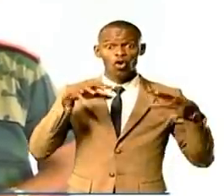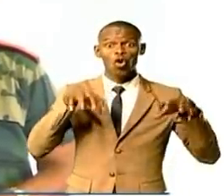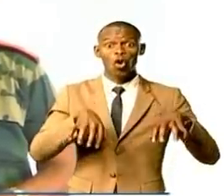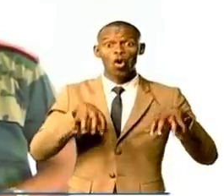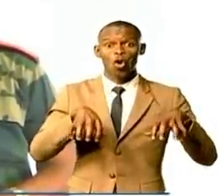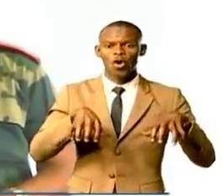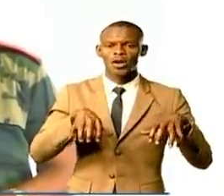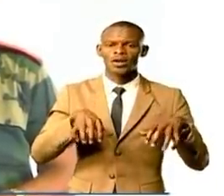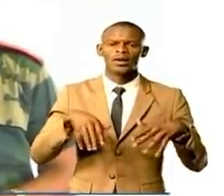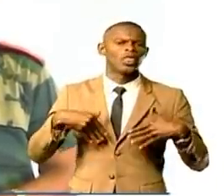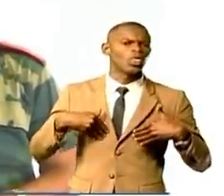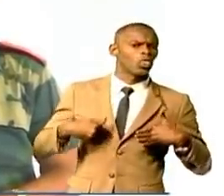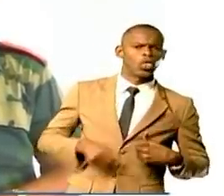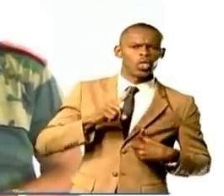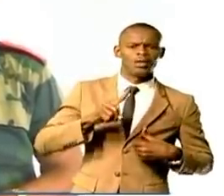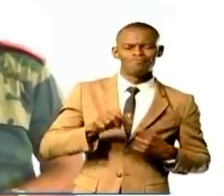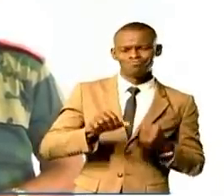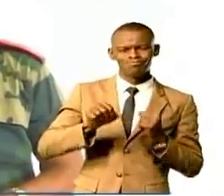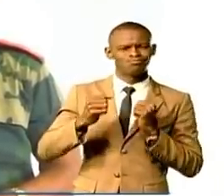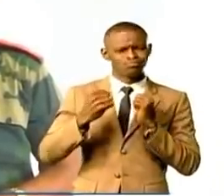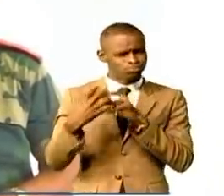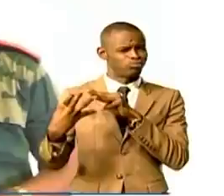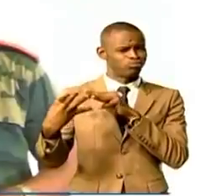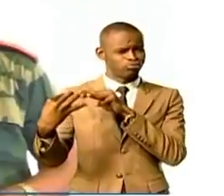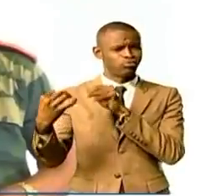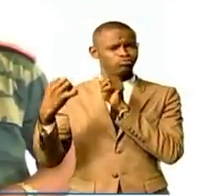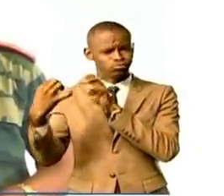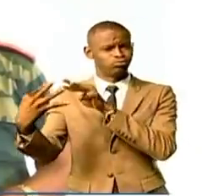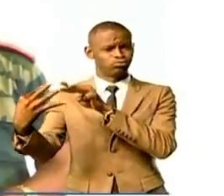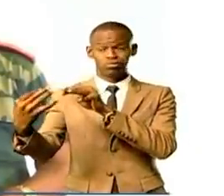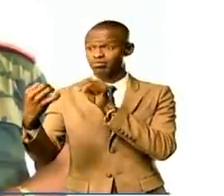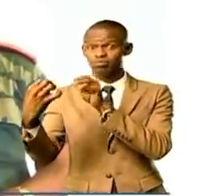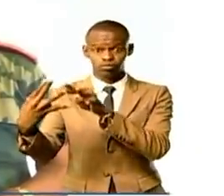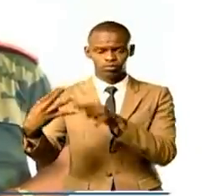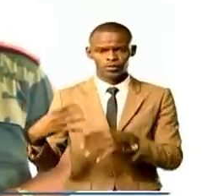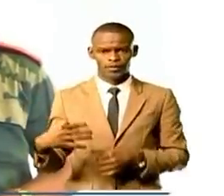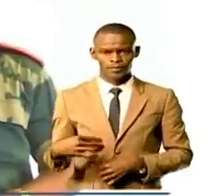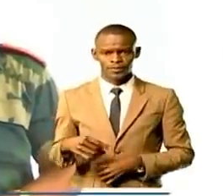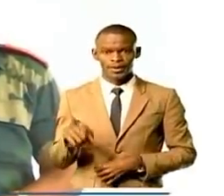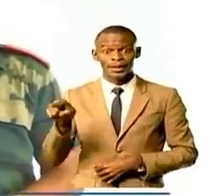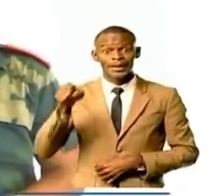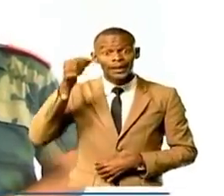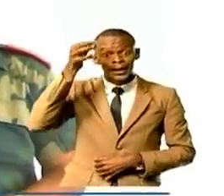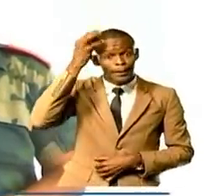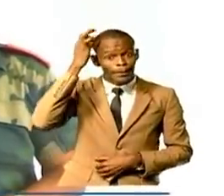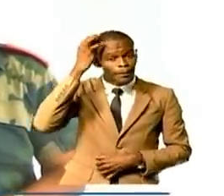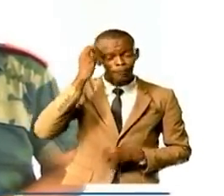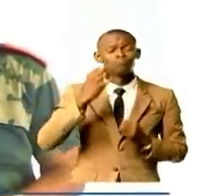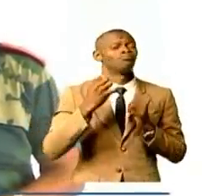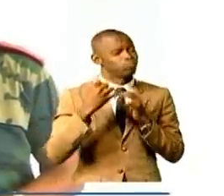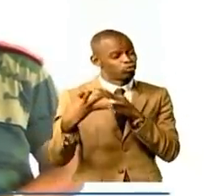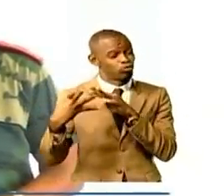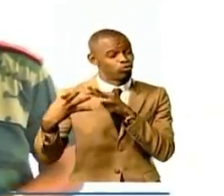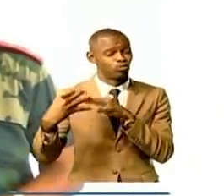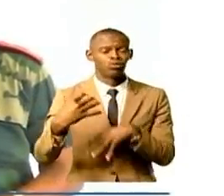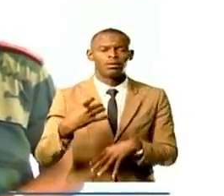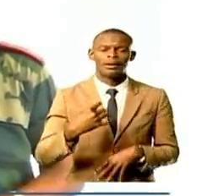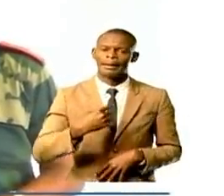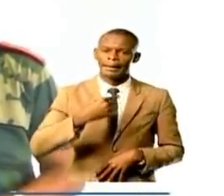sa débandade, l'ennemi a abandonné des armes et des effets militaires récupérés par les